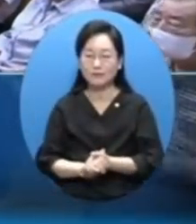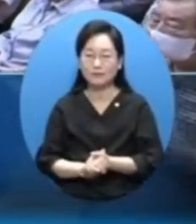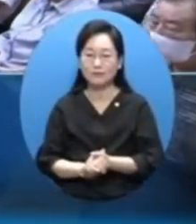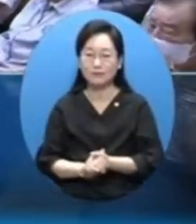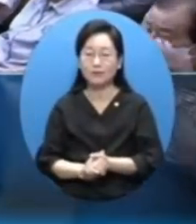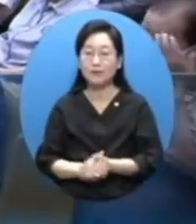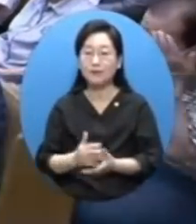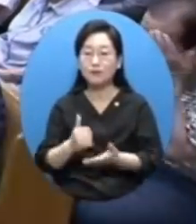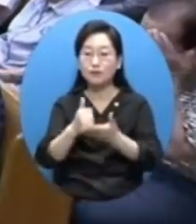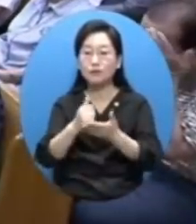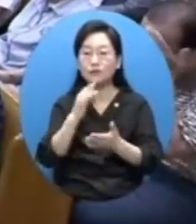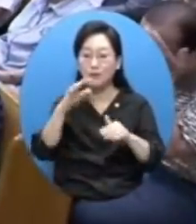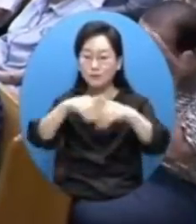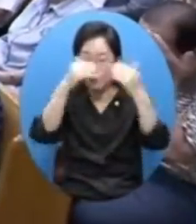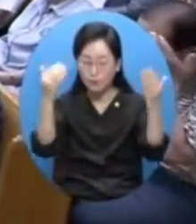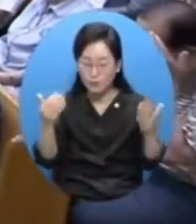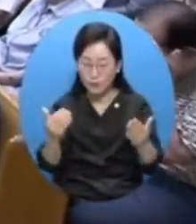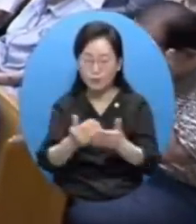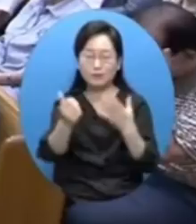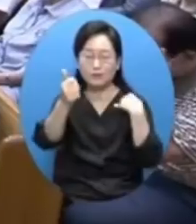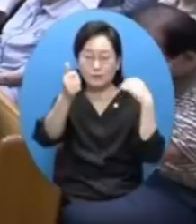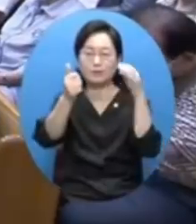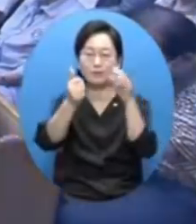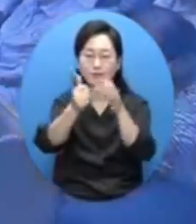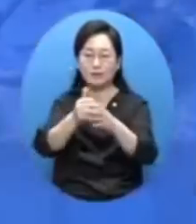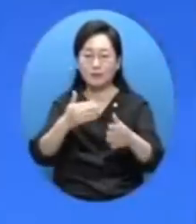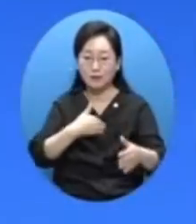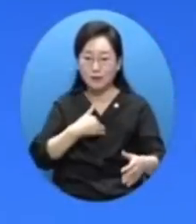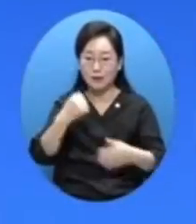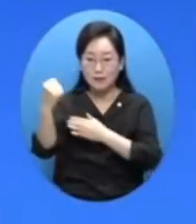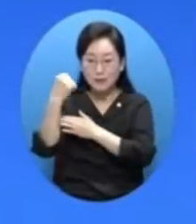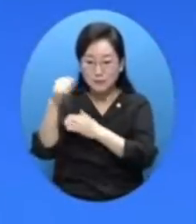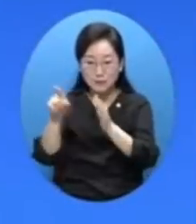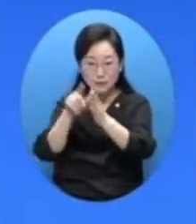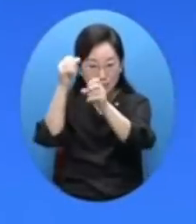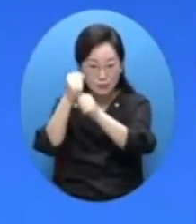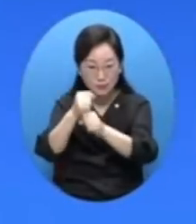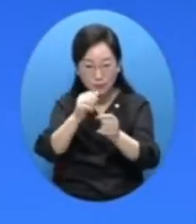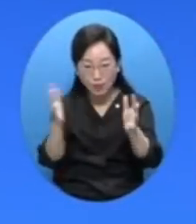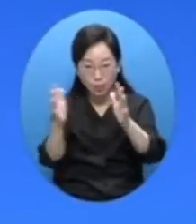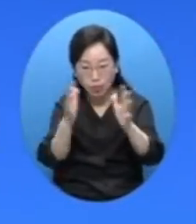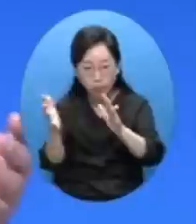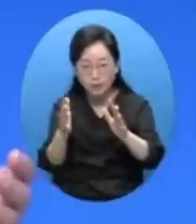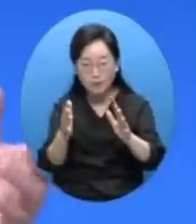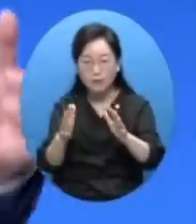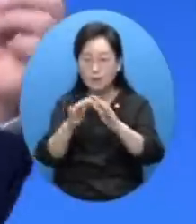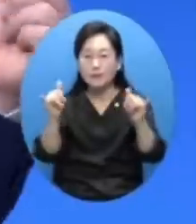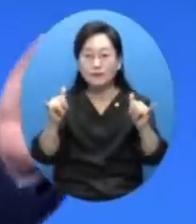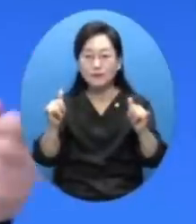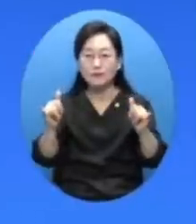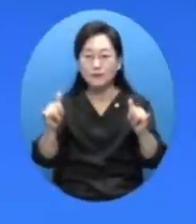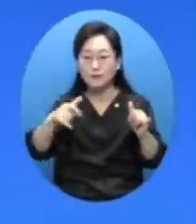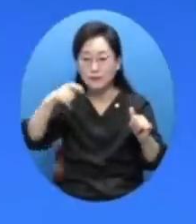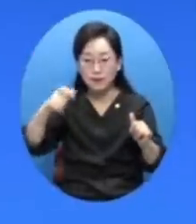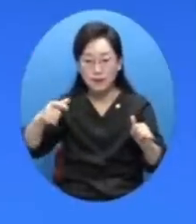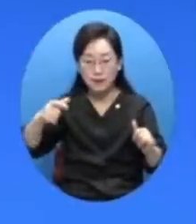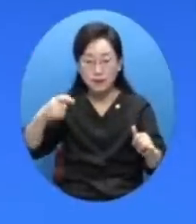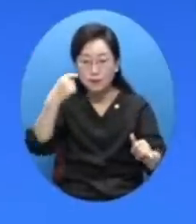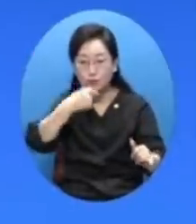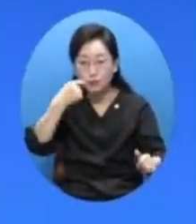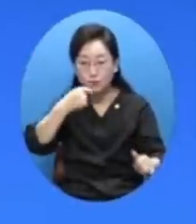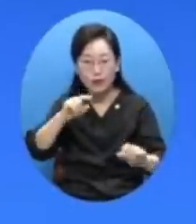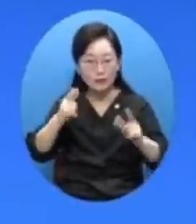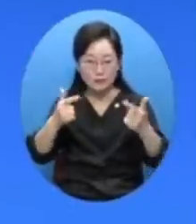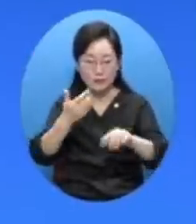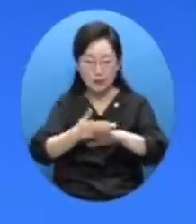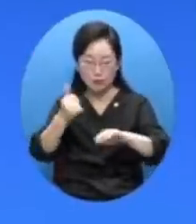주님 안에 나의 모든 것이 되시는 것입니다 내가 내 힘으로 의지함을 흔들릴 수밖에 없습니다 사람들이 강한 것 같아도 남의 말